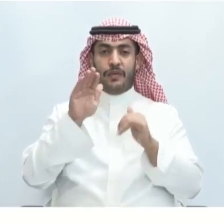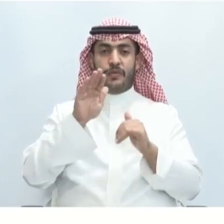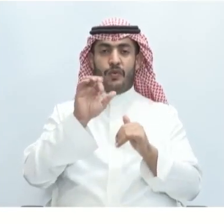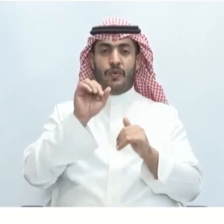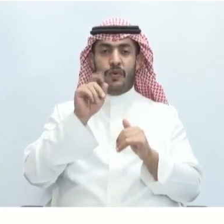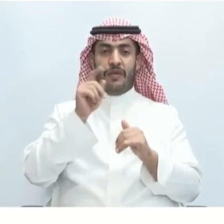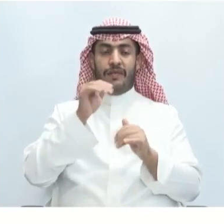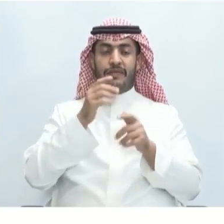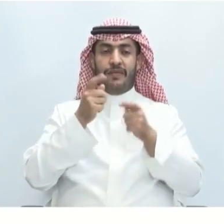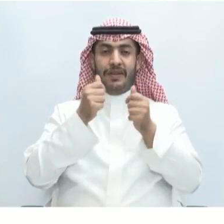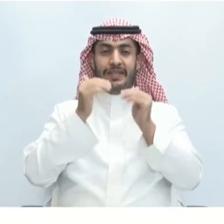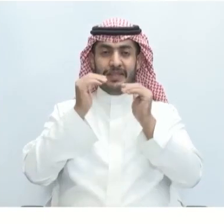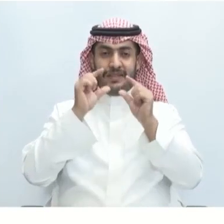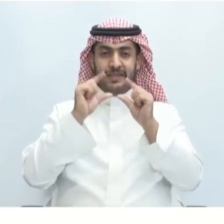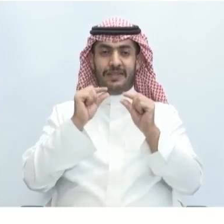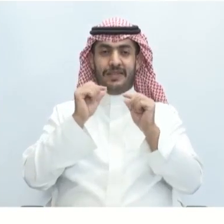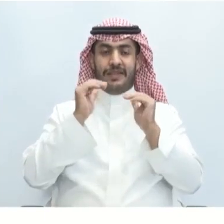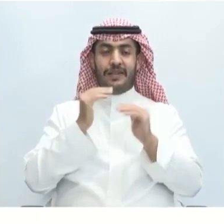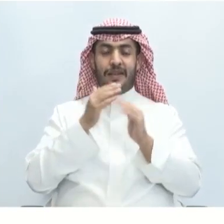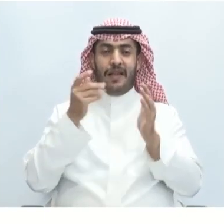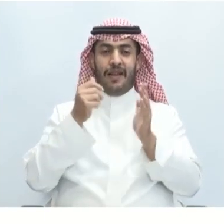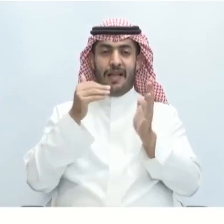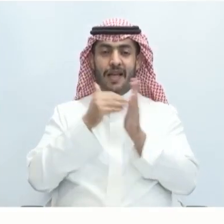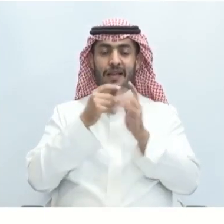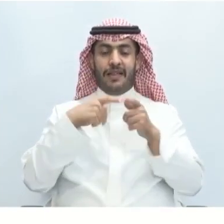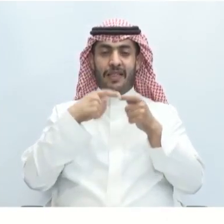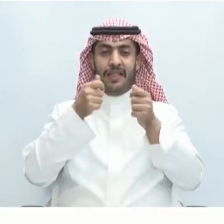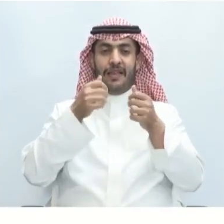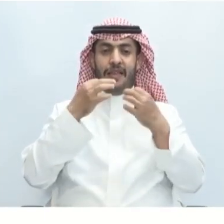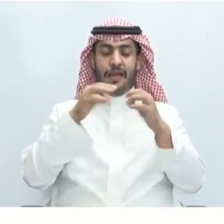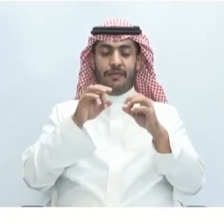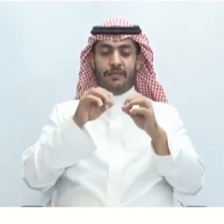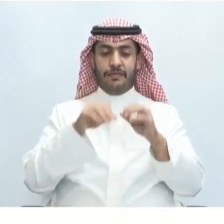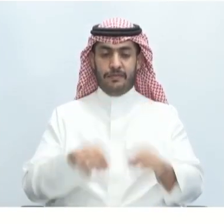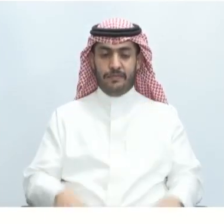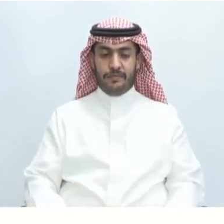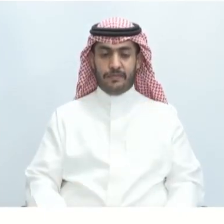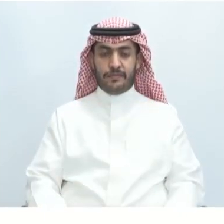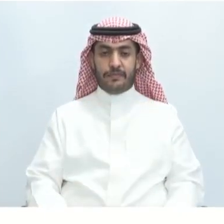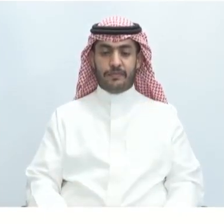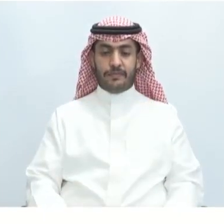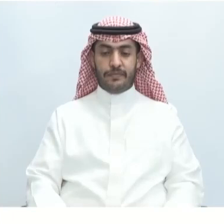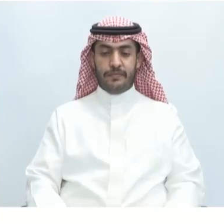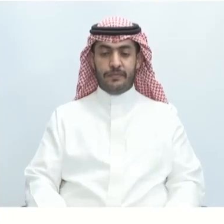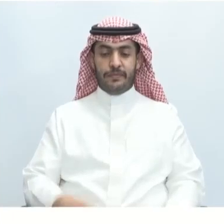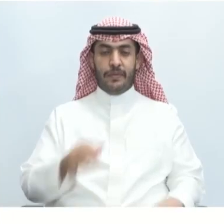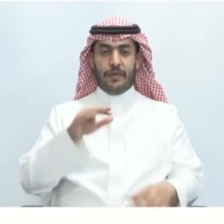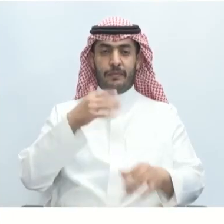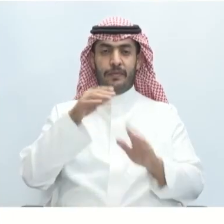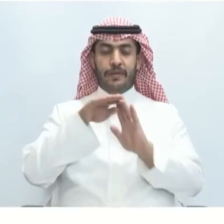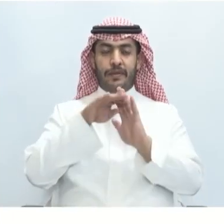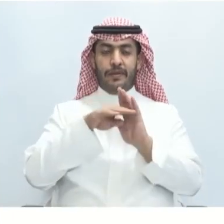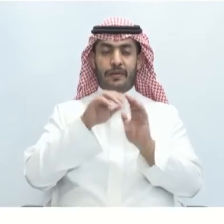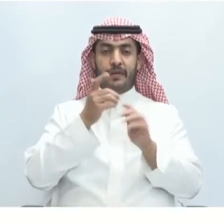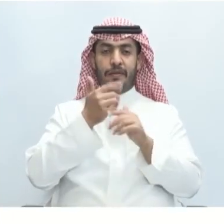تقليص التكاليف الى ادنى حد ممكن كما ذكرنا وايضا بعد ذلك نحسن